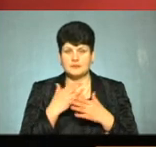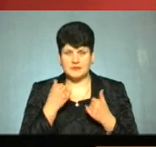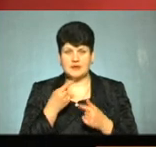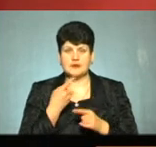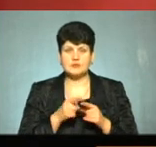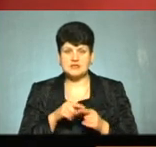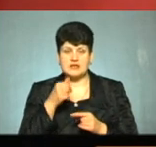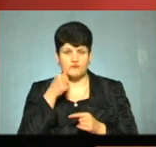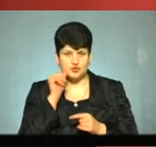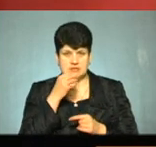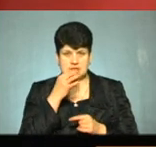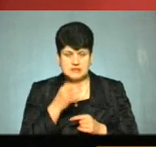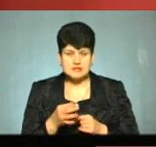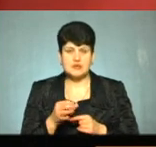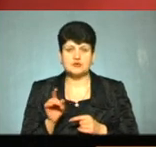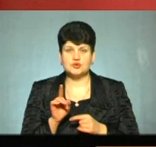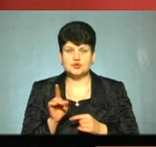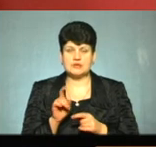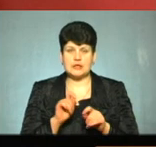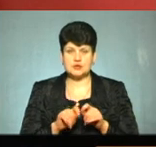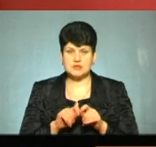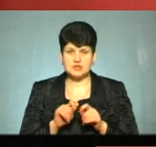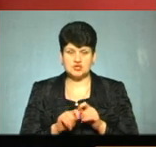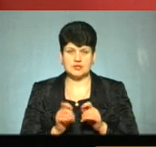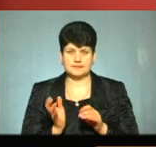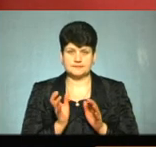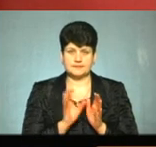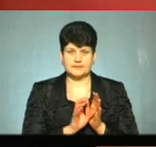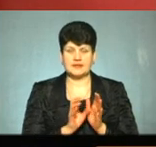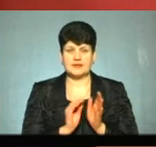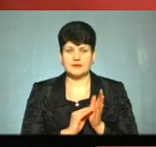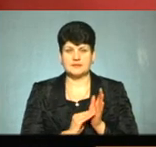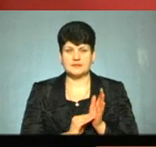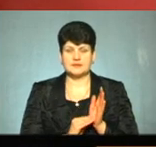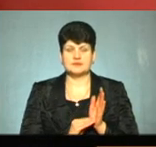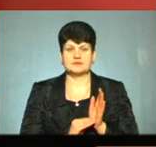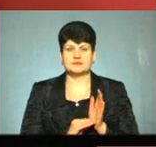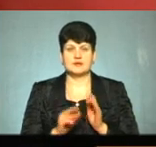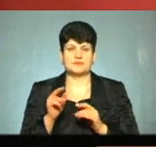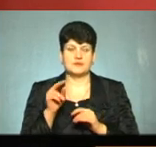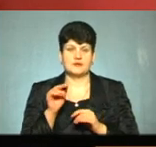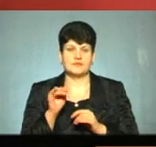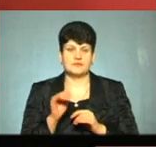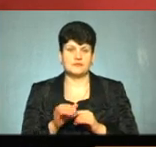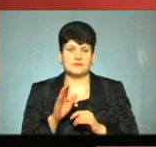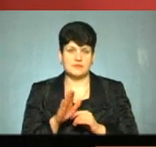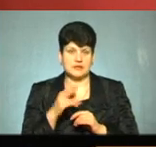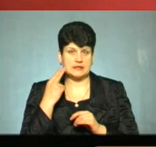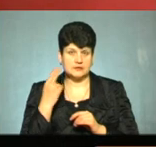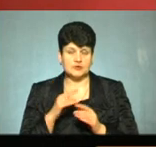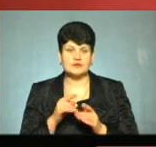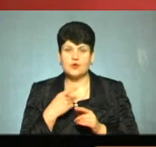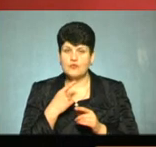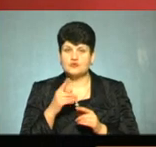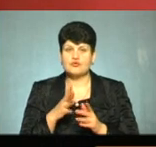це повідомили вчора в РБК Україна з посиланням на дослідження, опубліковане в журналі Chinese Journal of Epidemiology.